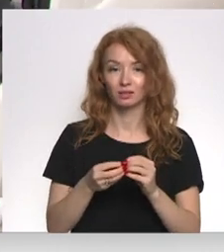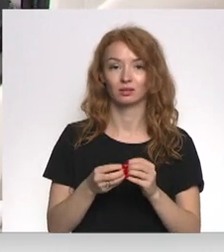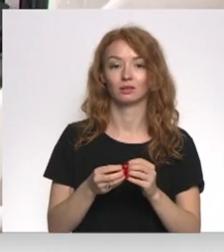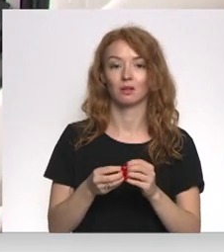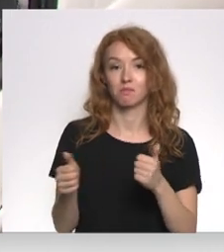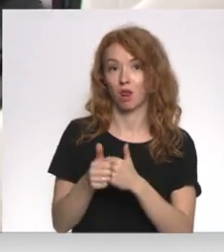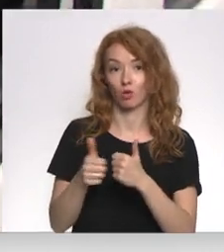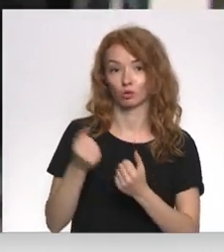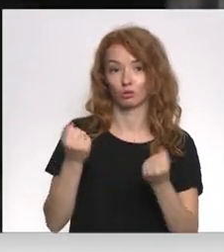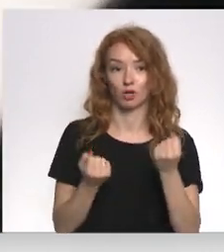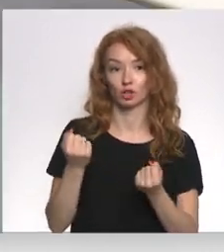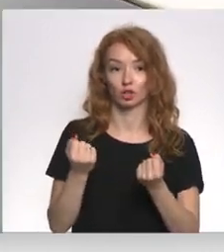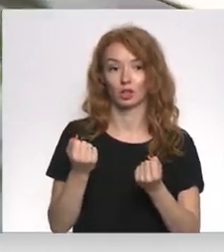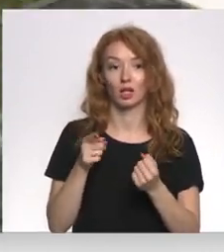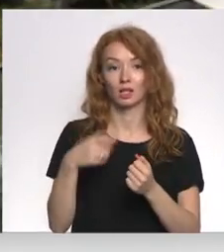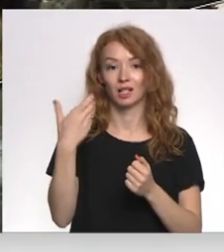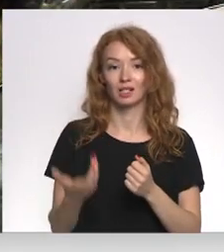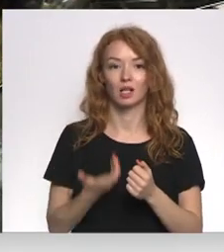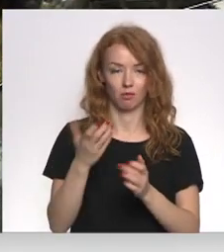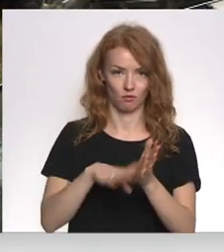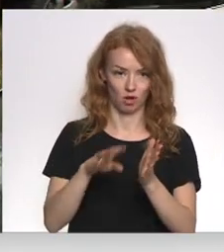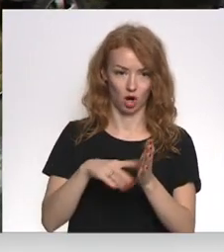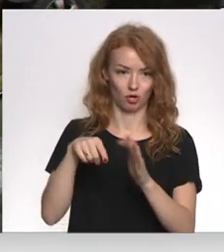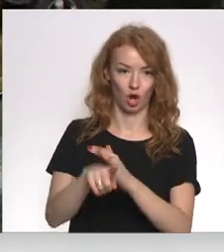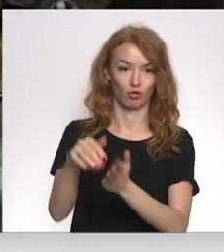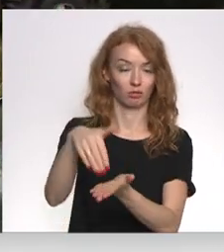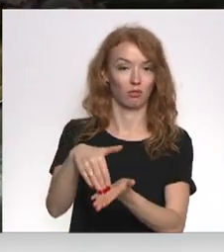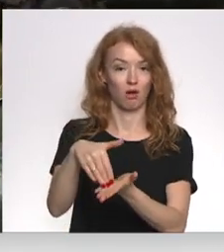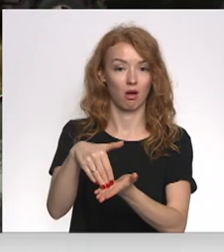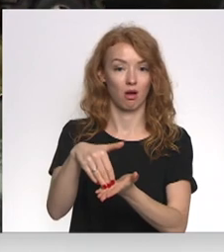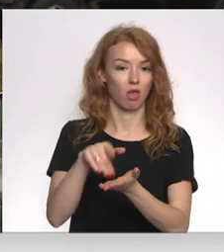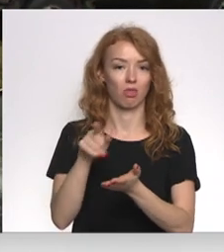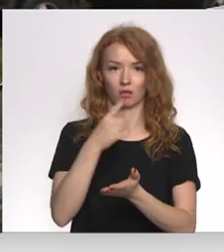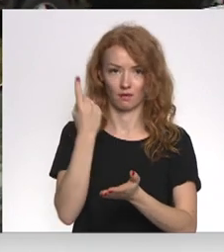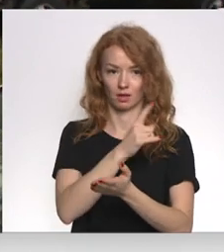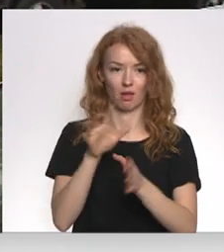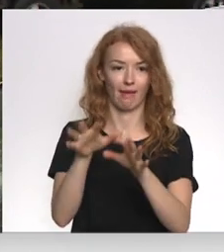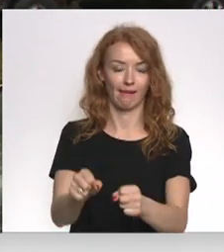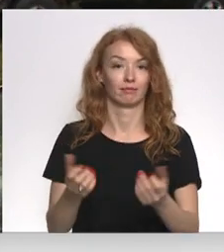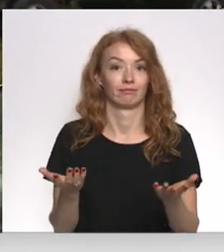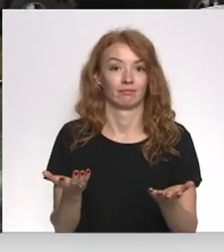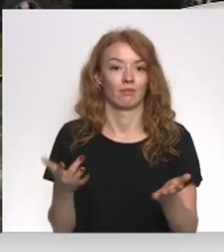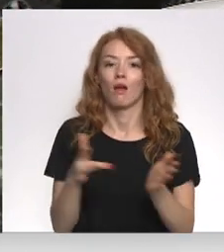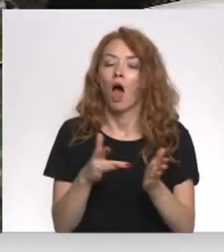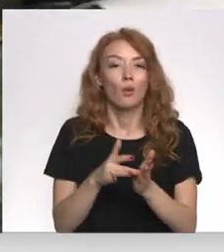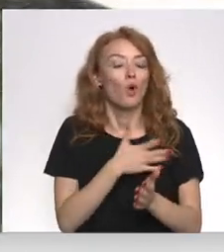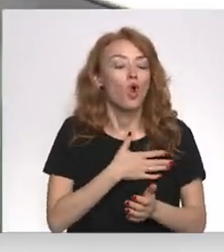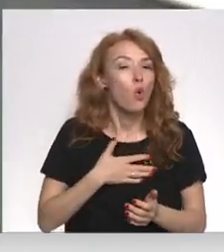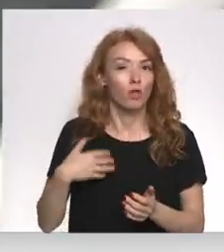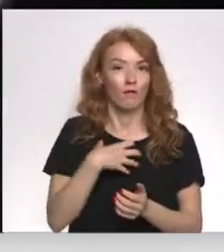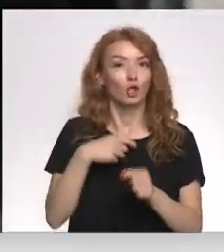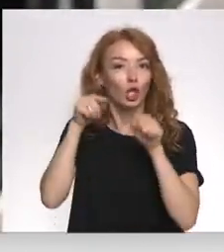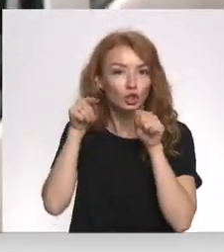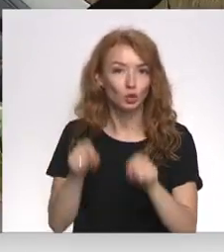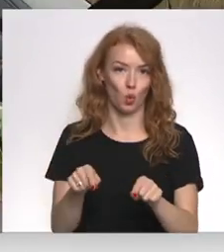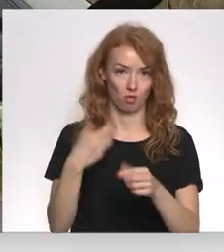ir mašīna, nu, kurai tās riepas vienkārši stāv iekšā. Un tās neviens nav aizticis. Tātad kādam ļoti vajadzēja tieši vieglās